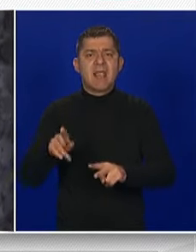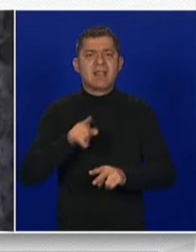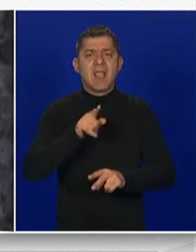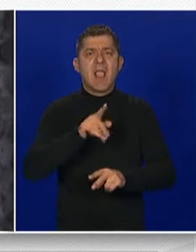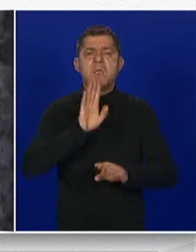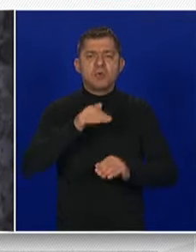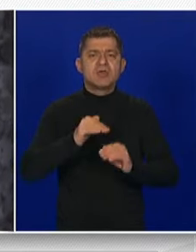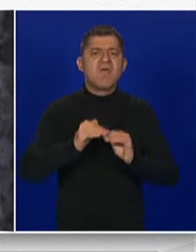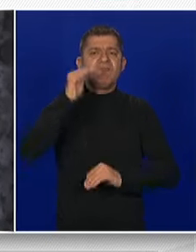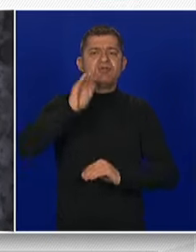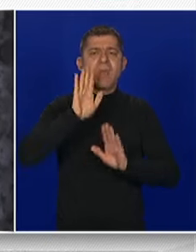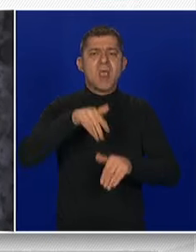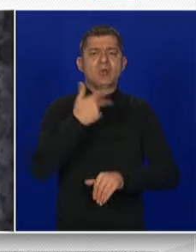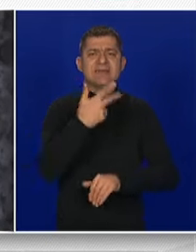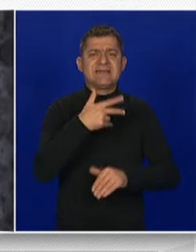pojašnjenje.